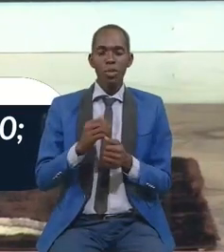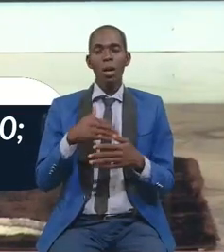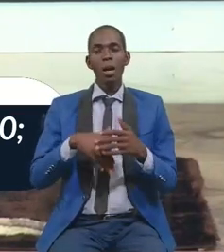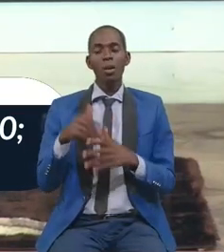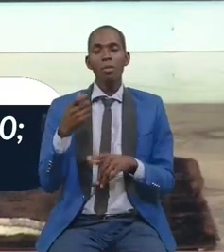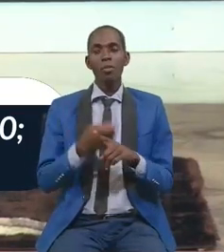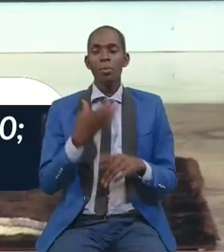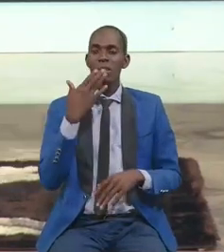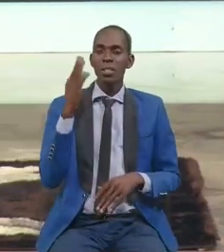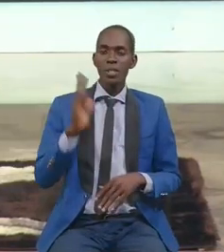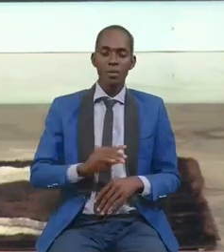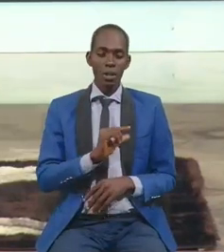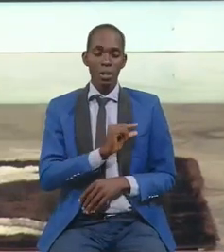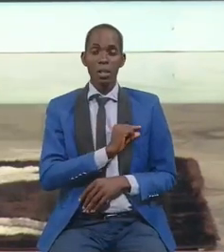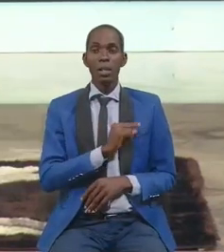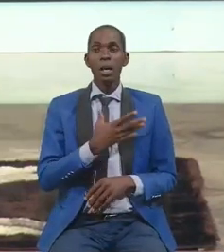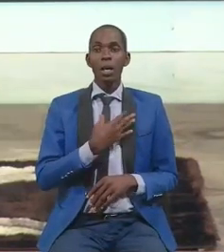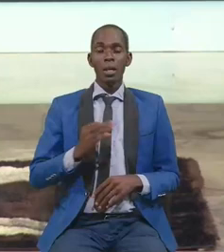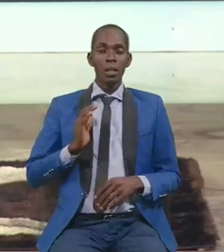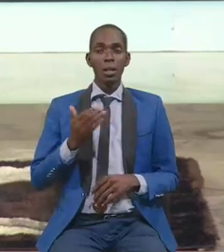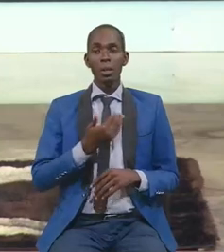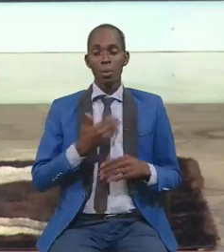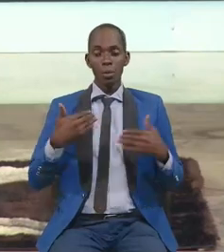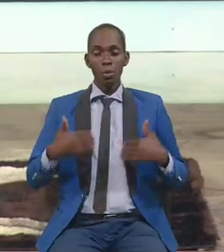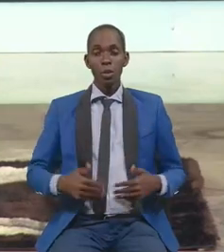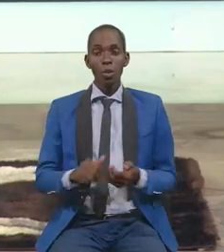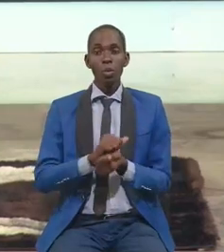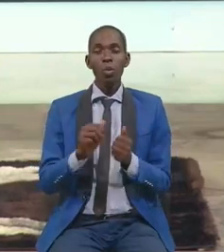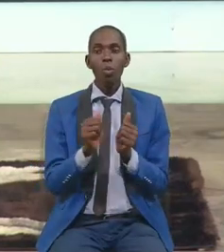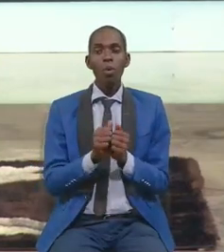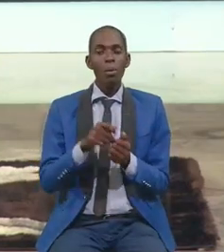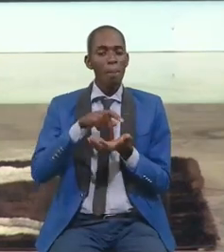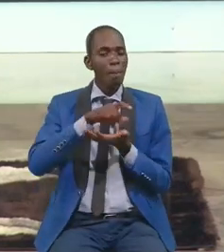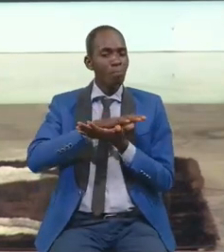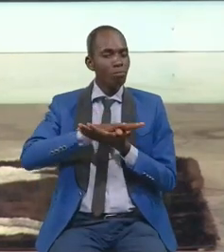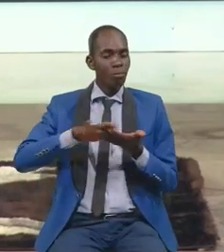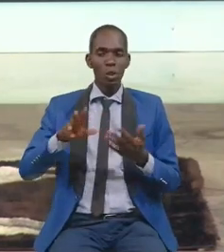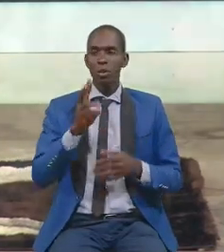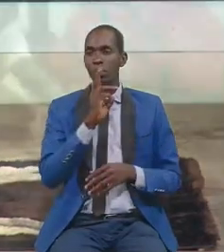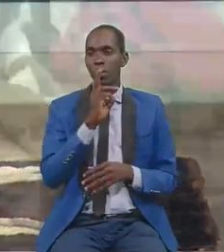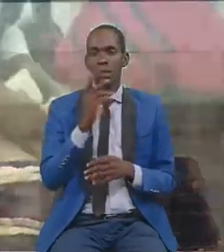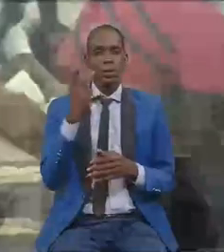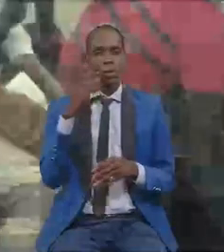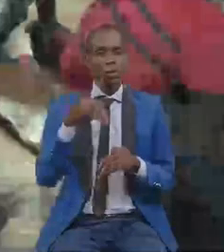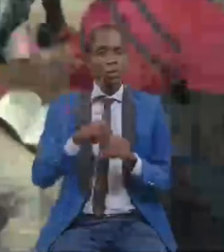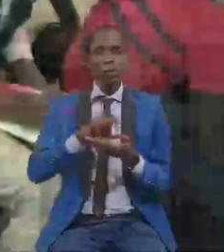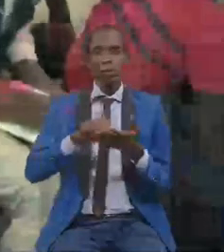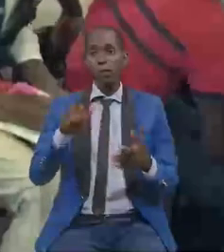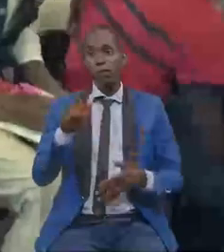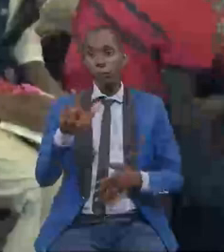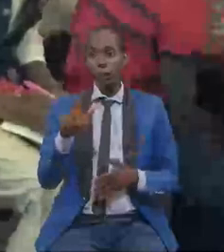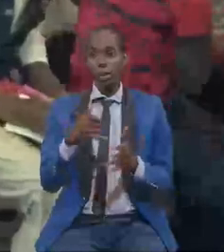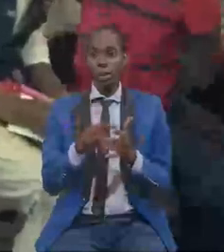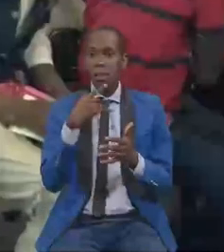le corps lavé d'une eau pure. Verset 23 dit, retenons